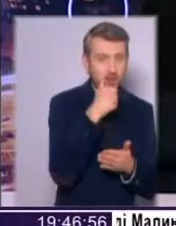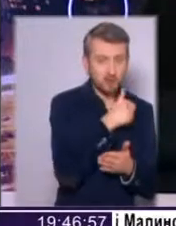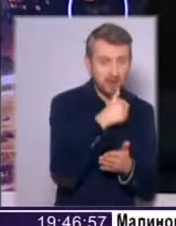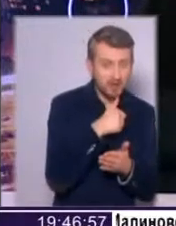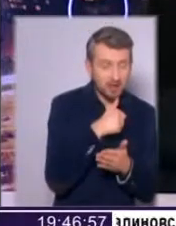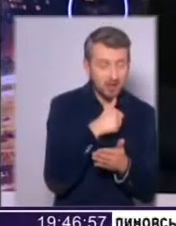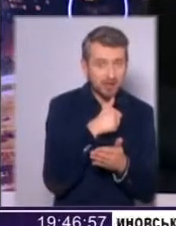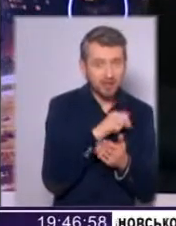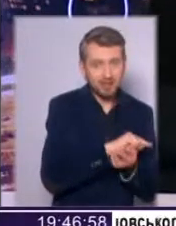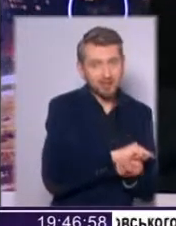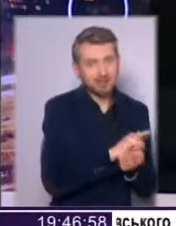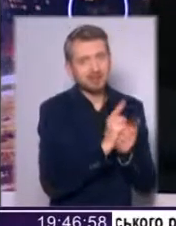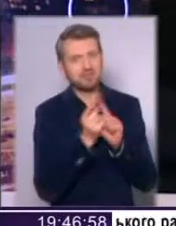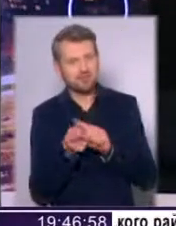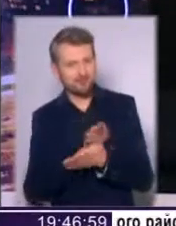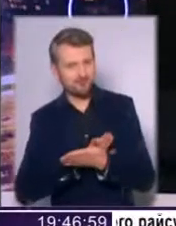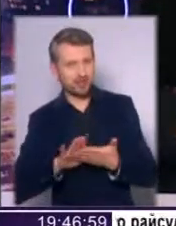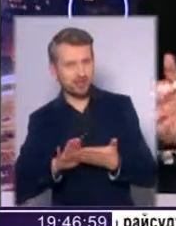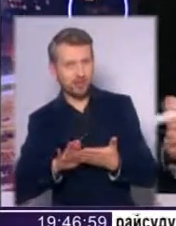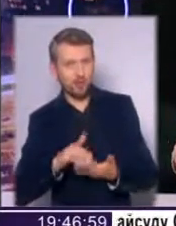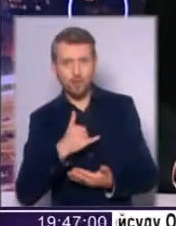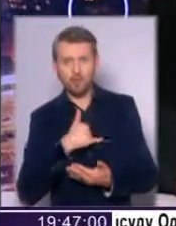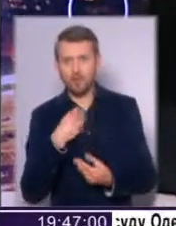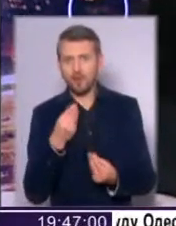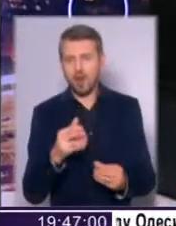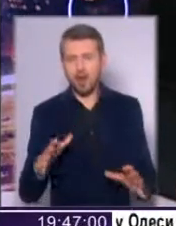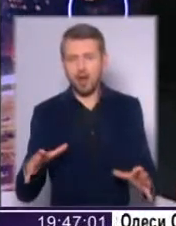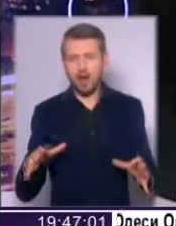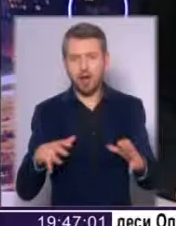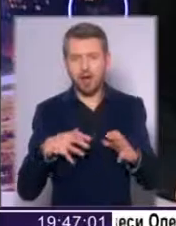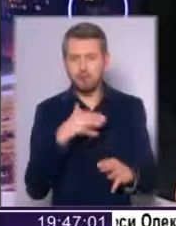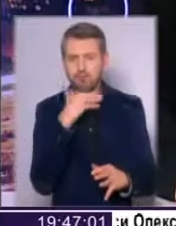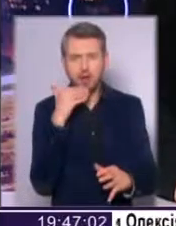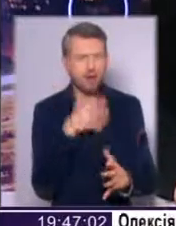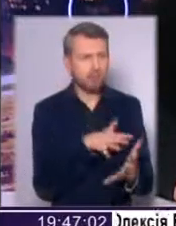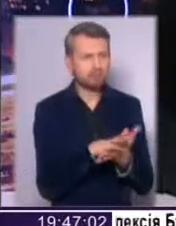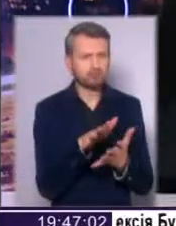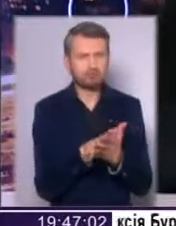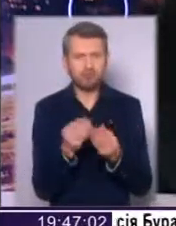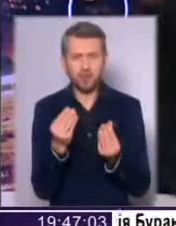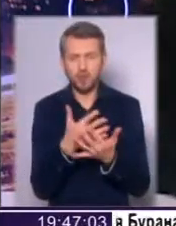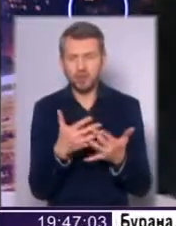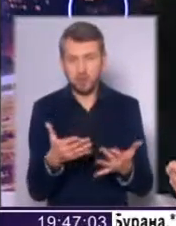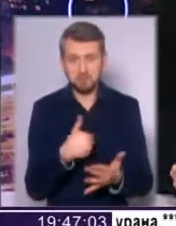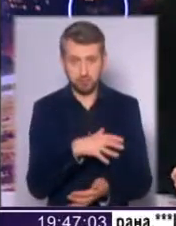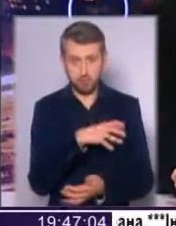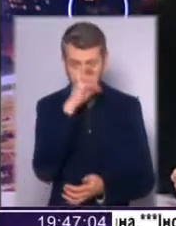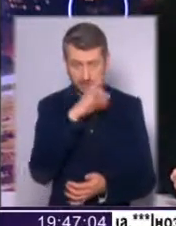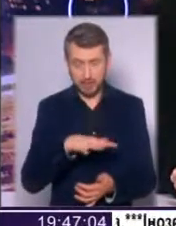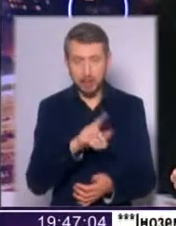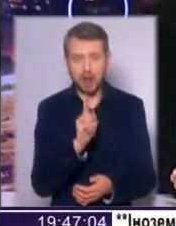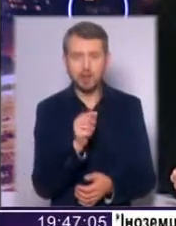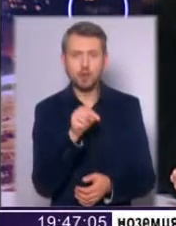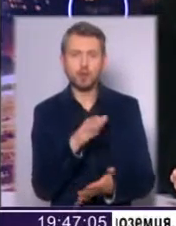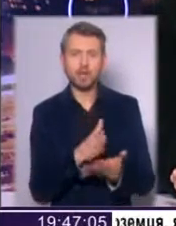вийшла з тіні, то у нас би грошей вистачило багато на що, і ми були б достатньо багатою країною. Але тут